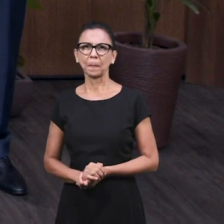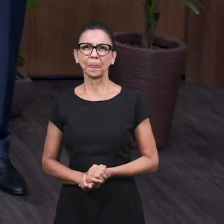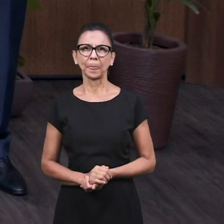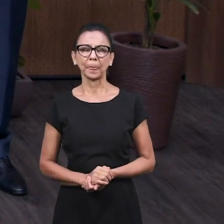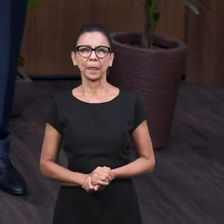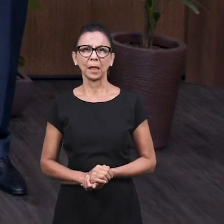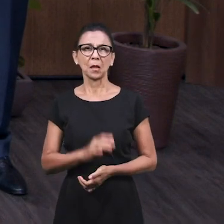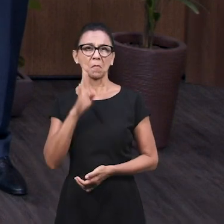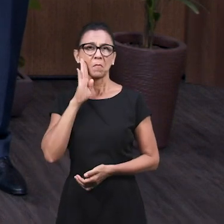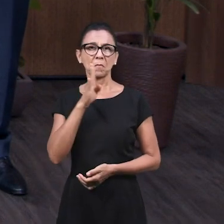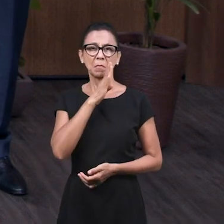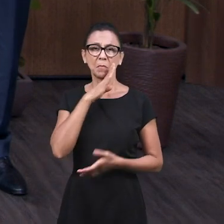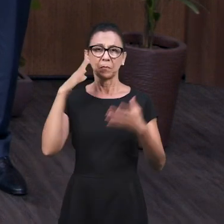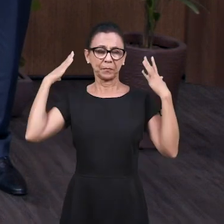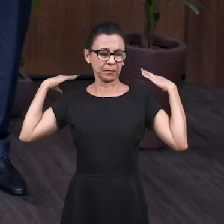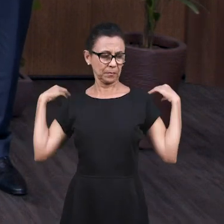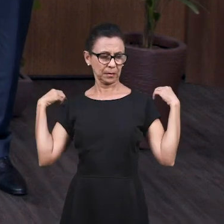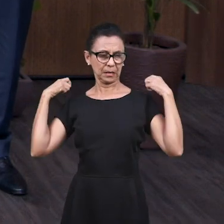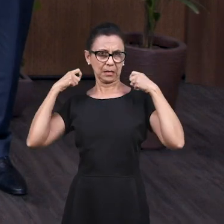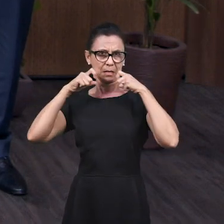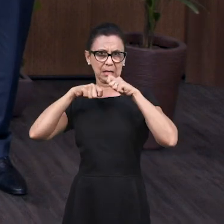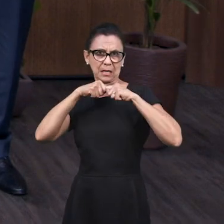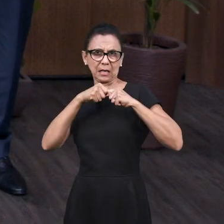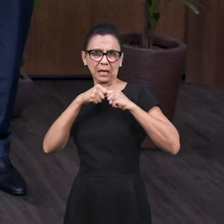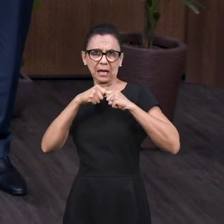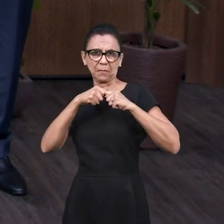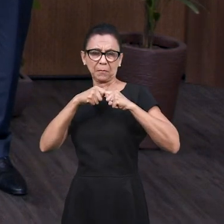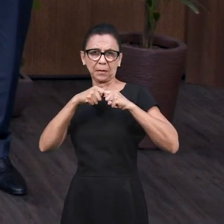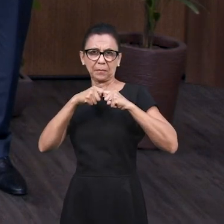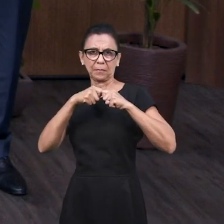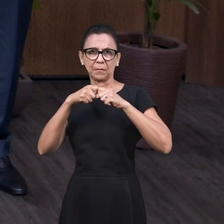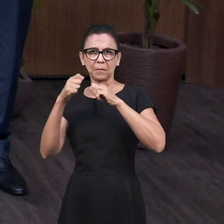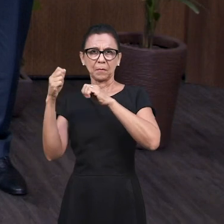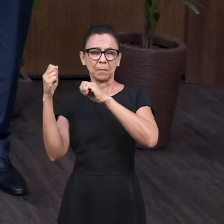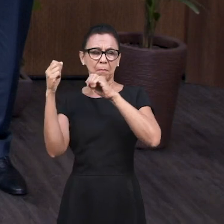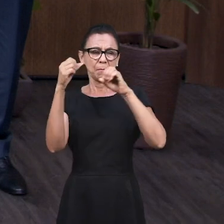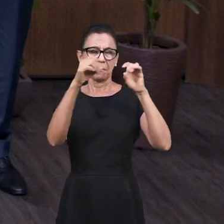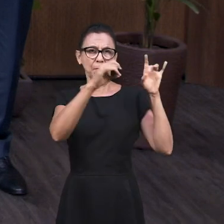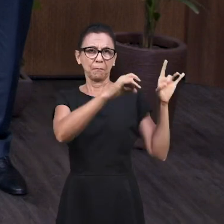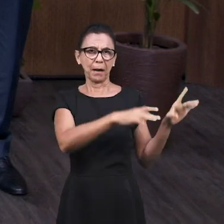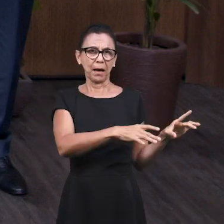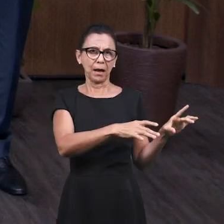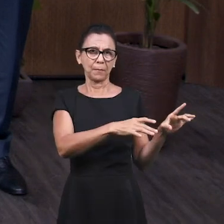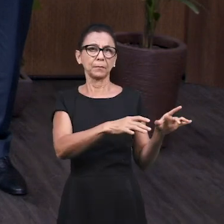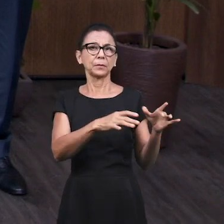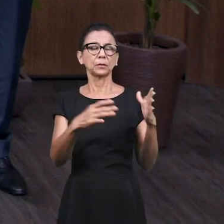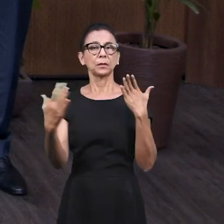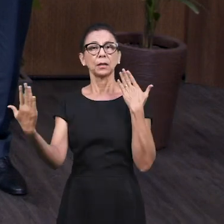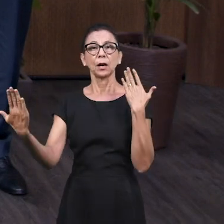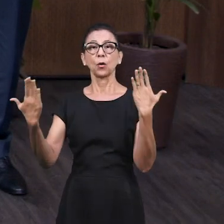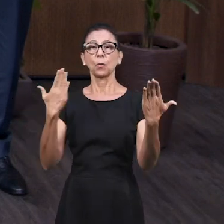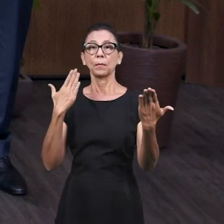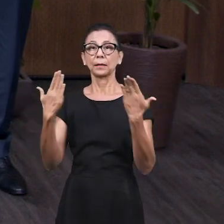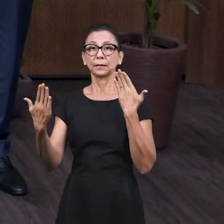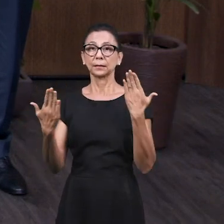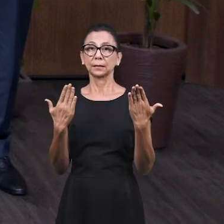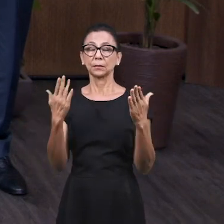La couverture laissée par Bartimée, c'est un parallèle prophétique de ce que l'homme laisse derrière